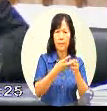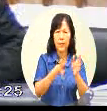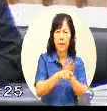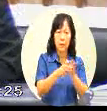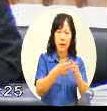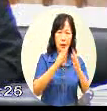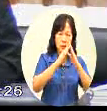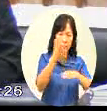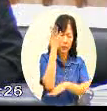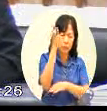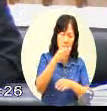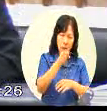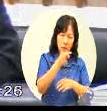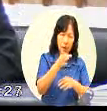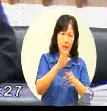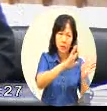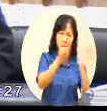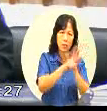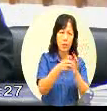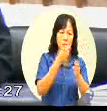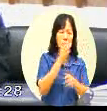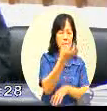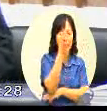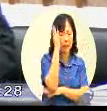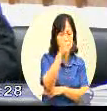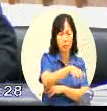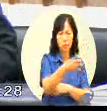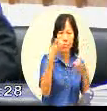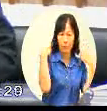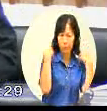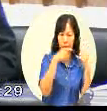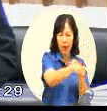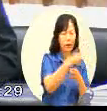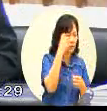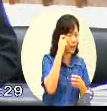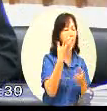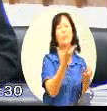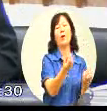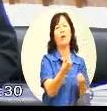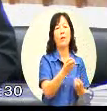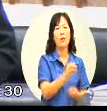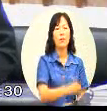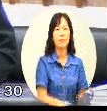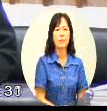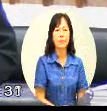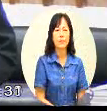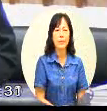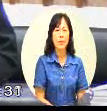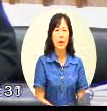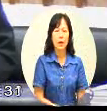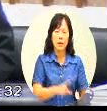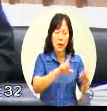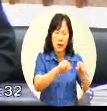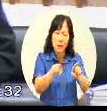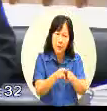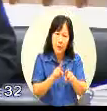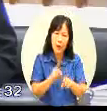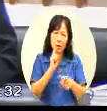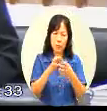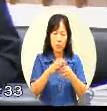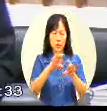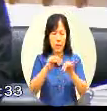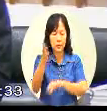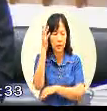市府的财政状况，这应该是财政局在考虑，只是他从来不考虑而已啊。这照常理来讲，你地政专